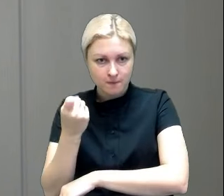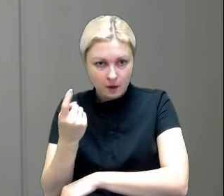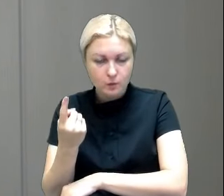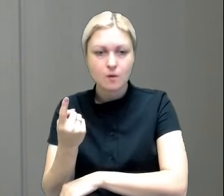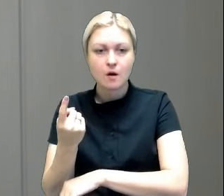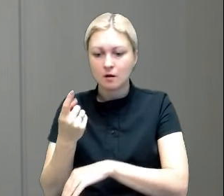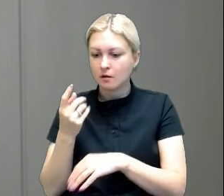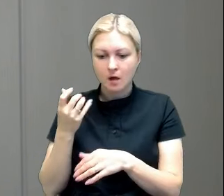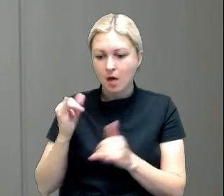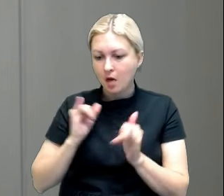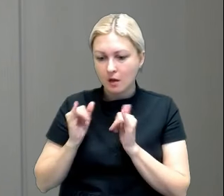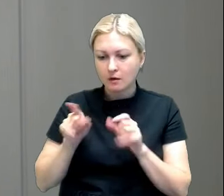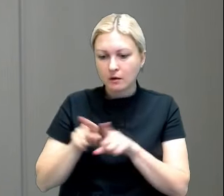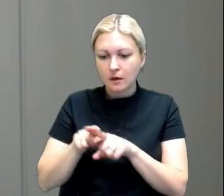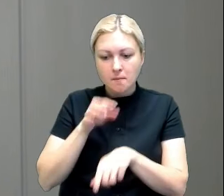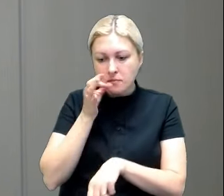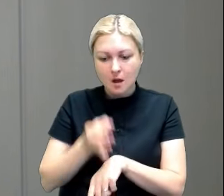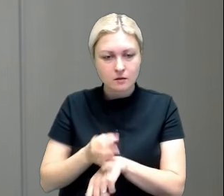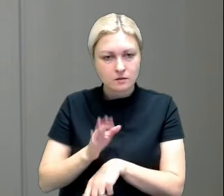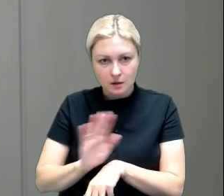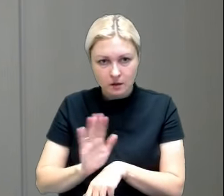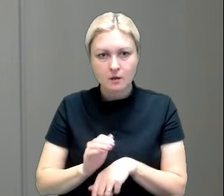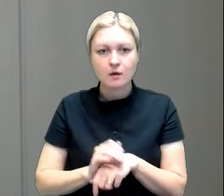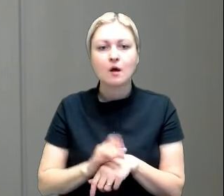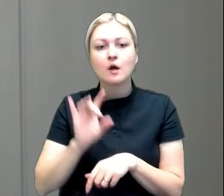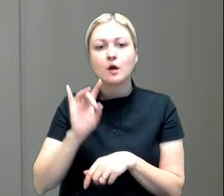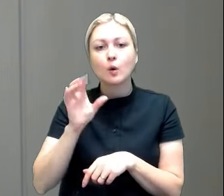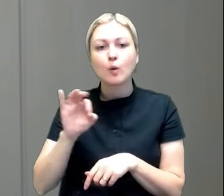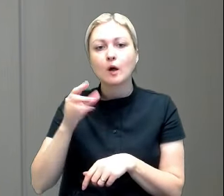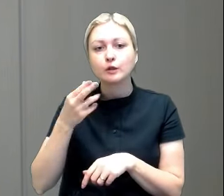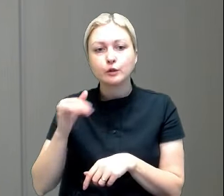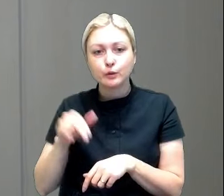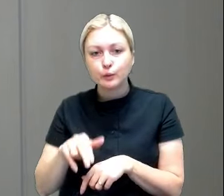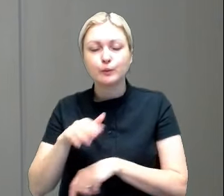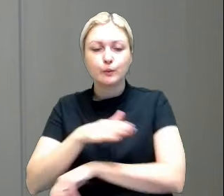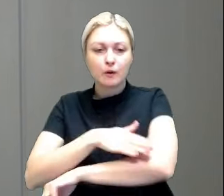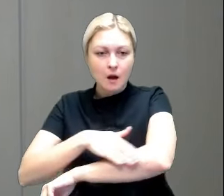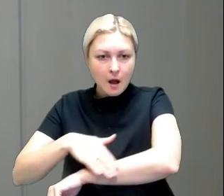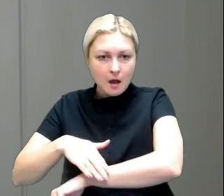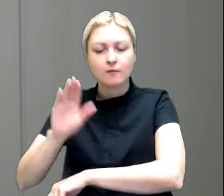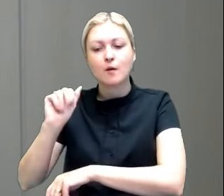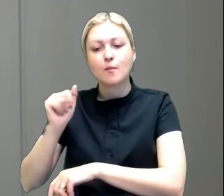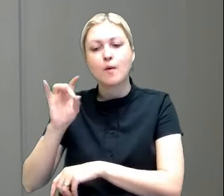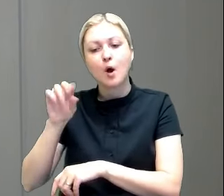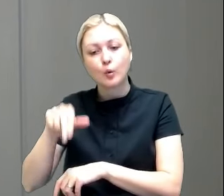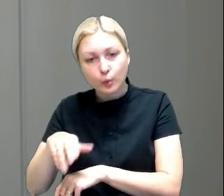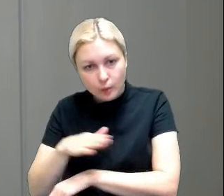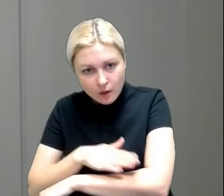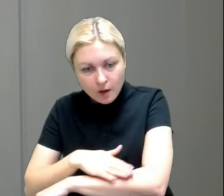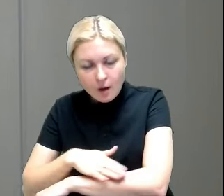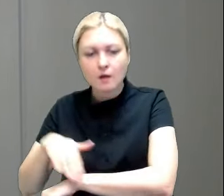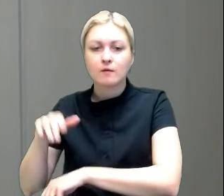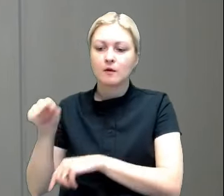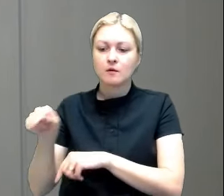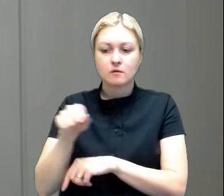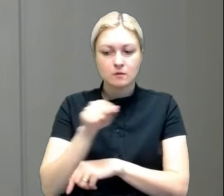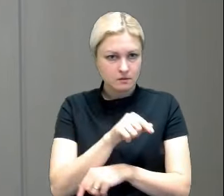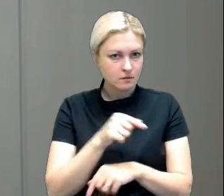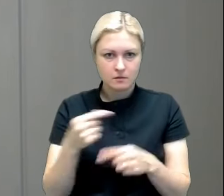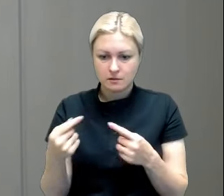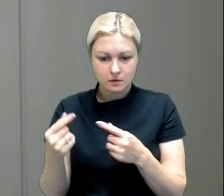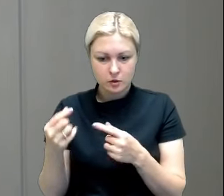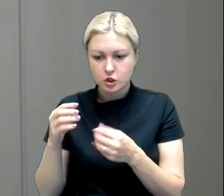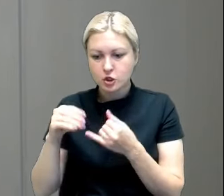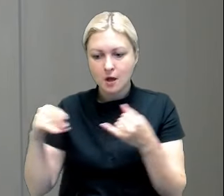elgesys vyksta teritorijaje adresais glosnių gatvė 1 basjono gatvė 8 bangų gatvė vi yra aplink teritoriją kurij vienas iš žemės krypų